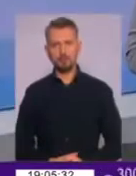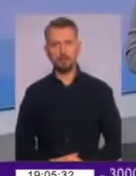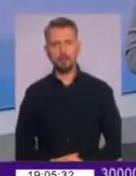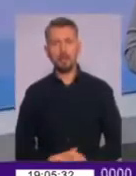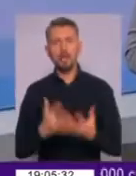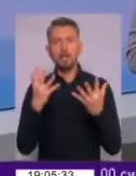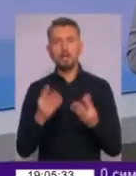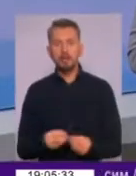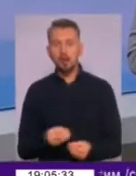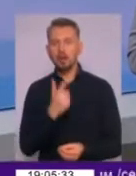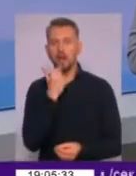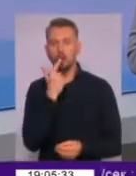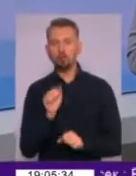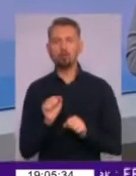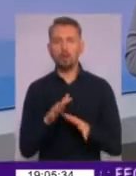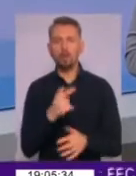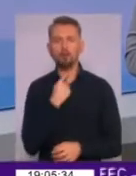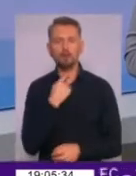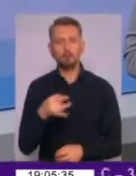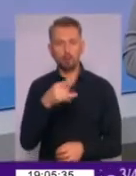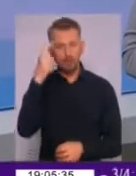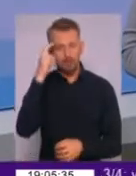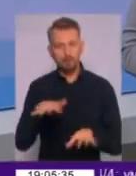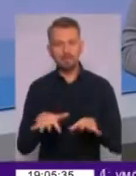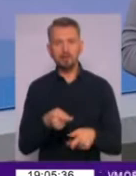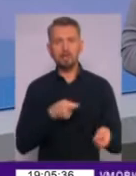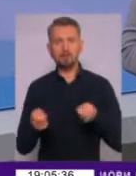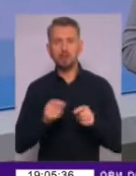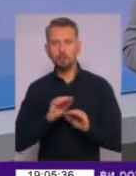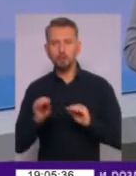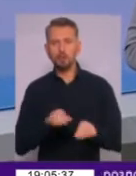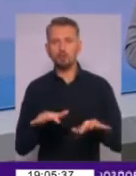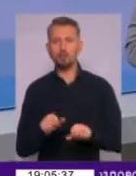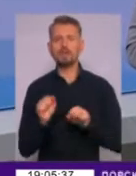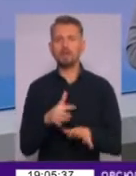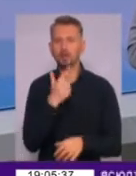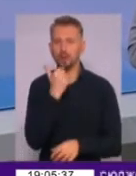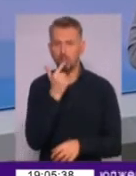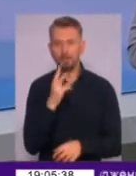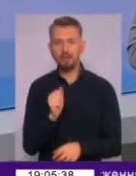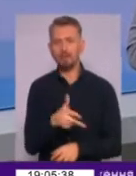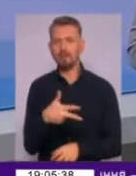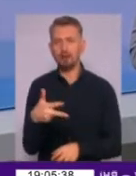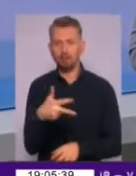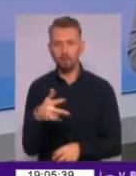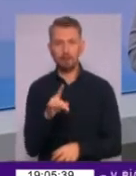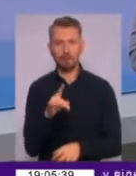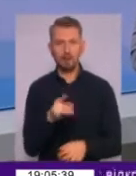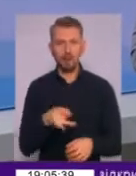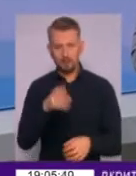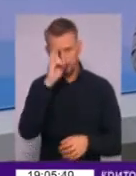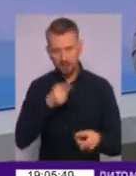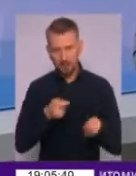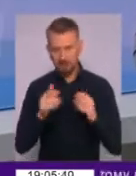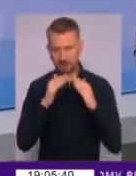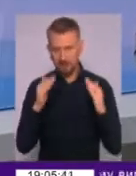День донора у Голосіївському районі Києва. Місцева адміністрація облаштувала пункт здачі крові на третьому поверсі РДА. Більше про цю акцію